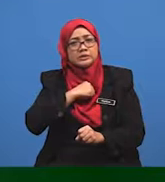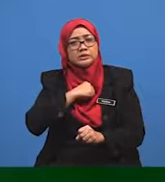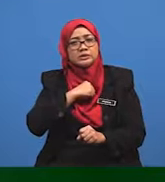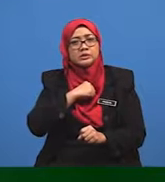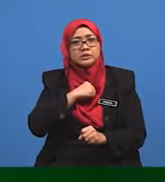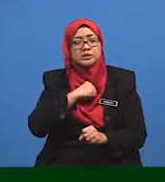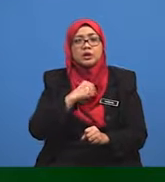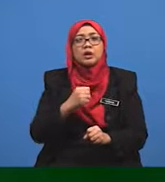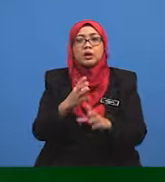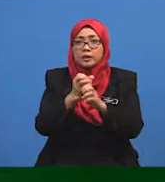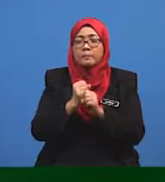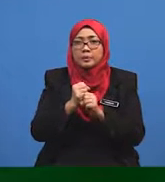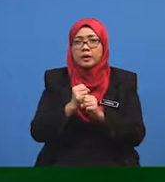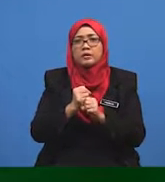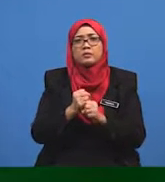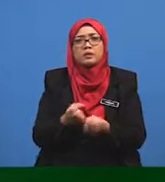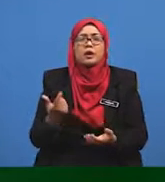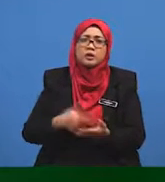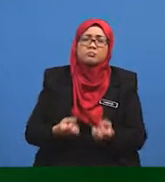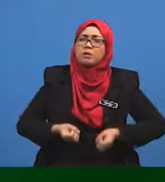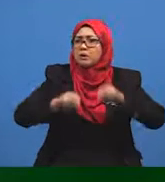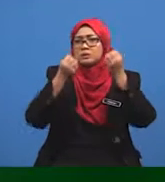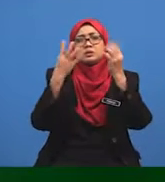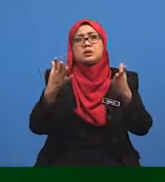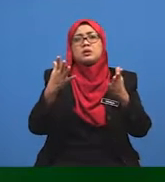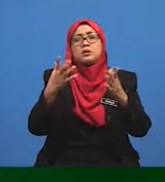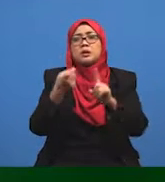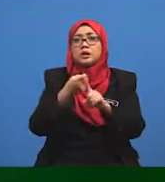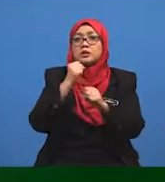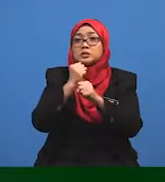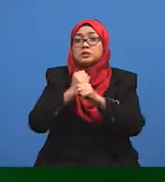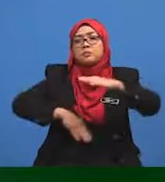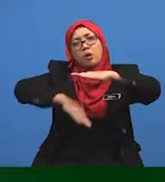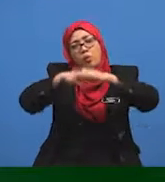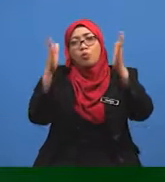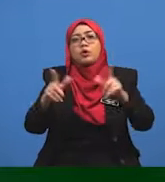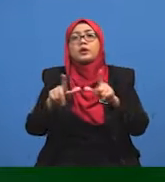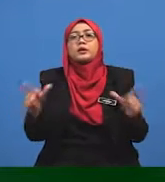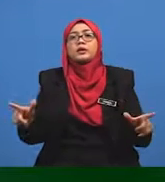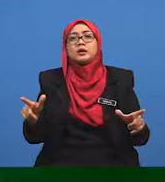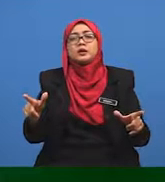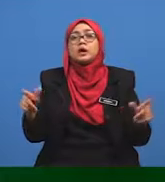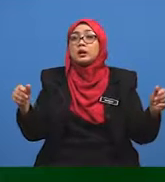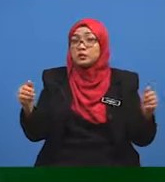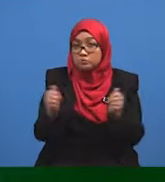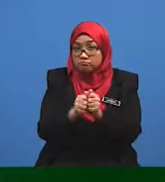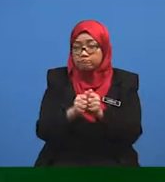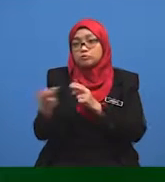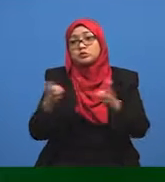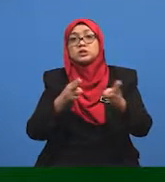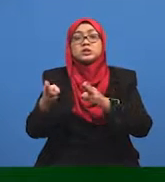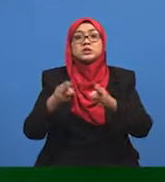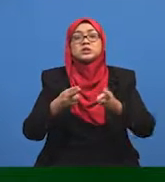berbanding bekerja di bawah orang lain, kerana kita terpaksa merancang dan mengusahakannya sendiri. Melalui perancangan yang teliti